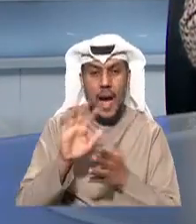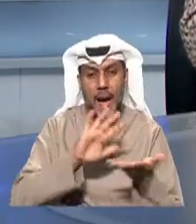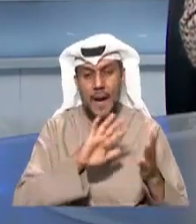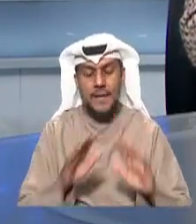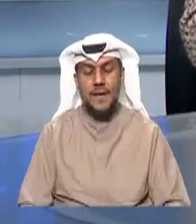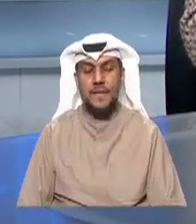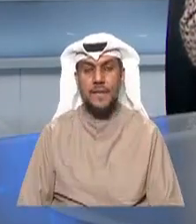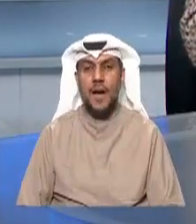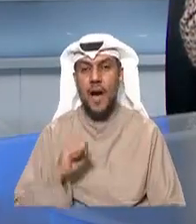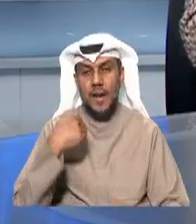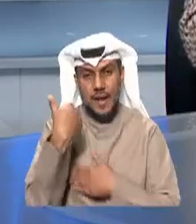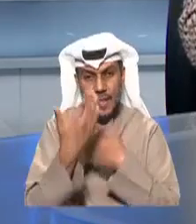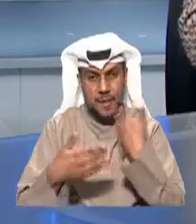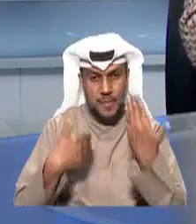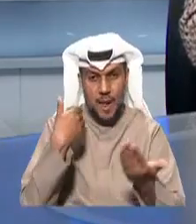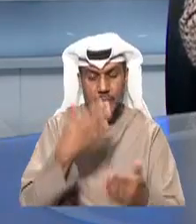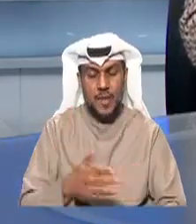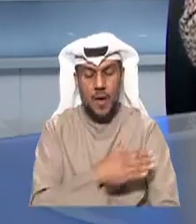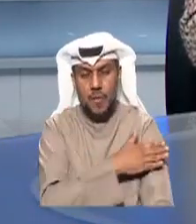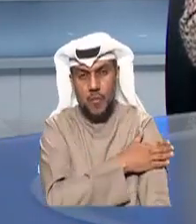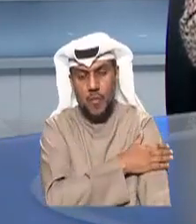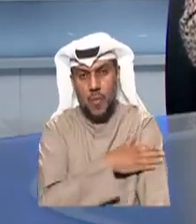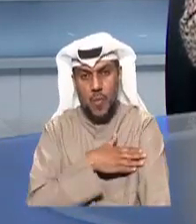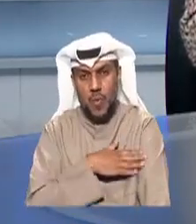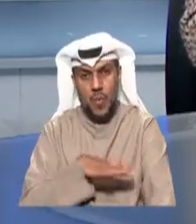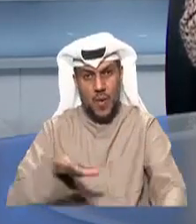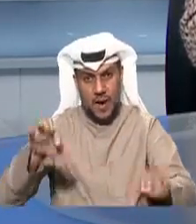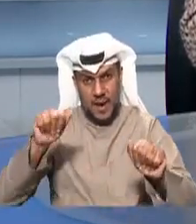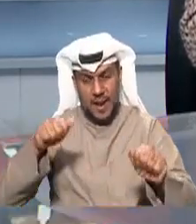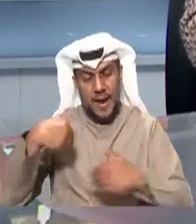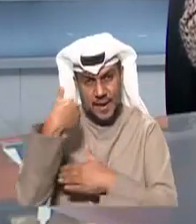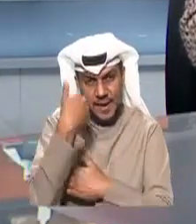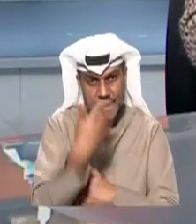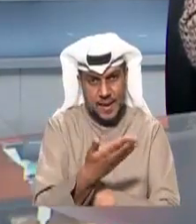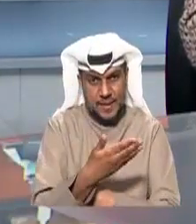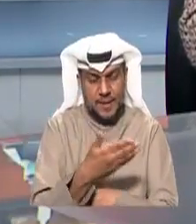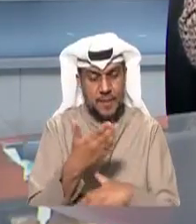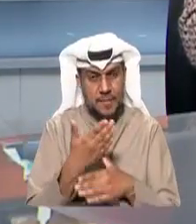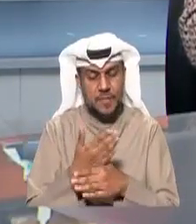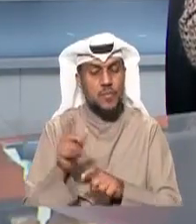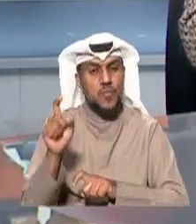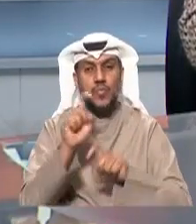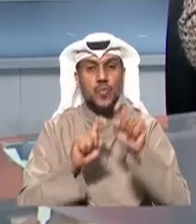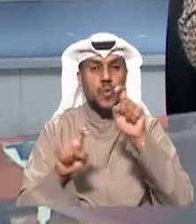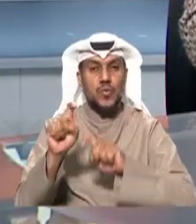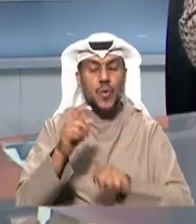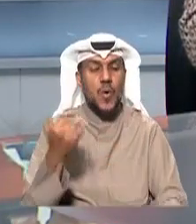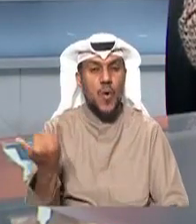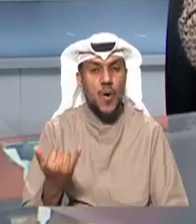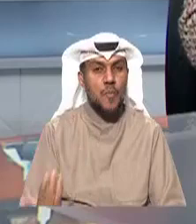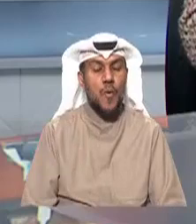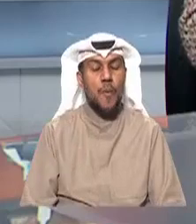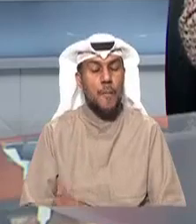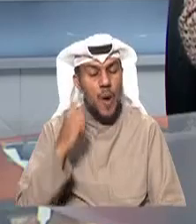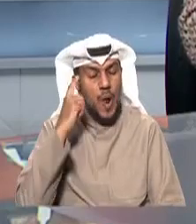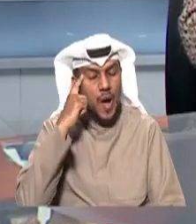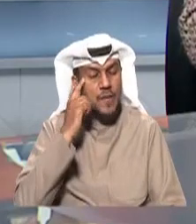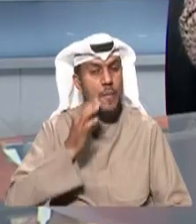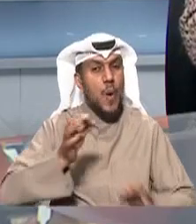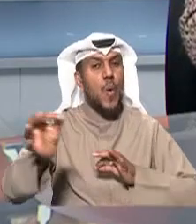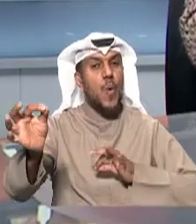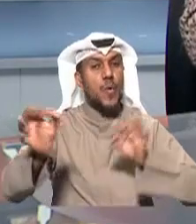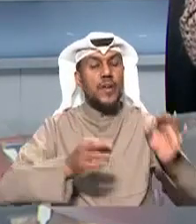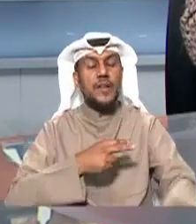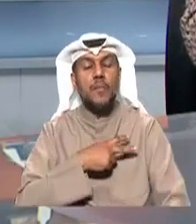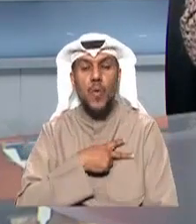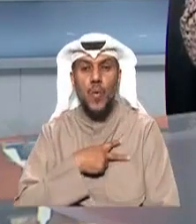بها عدد من النواب عقب انتهاء مجلس الأمة من مناقشة الإجراءات والسياسة الحكومية في